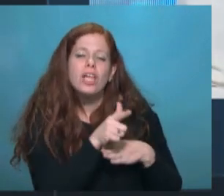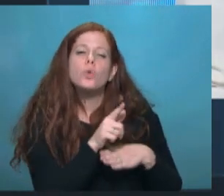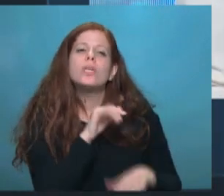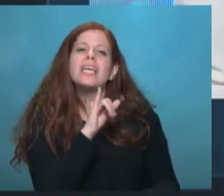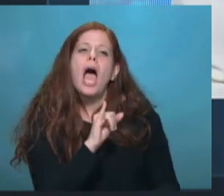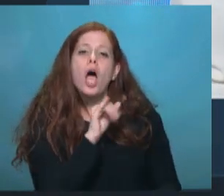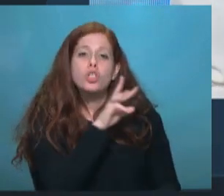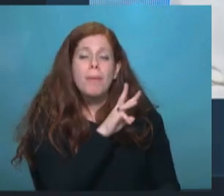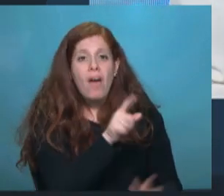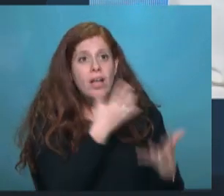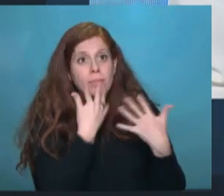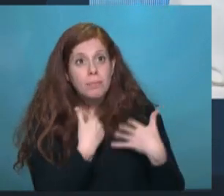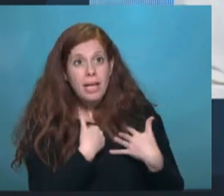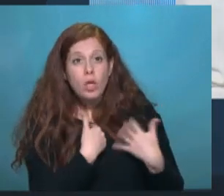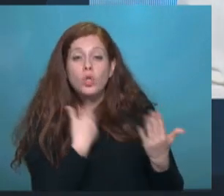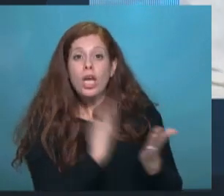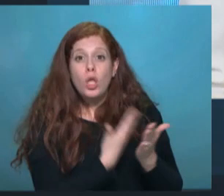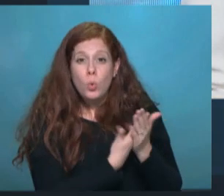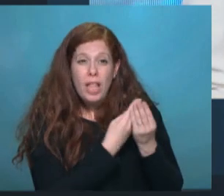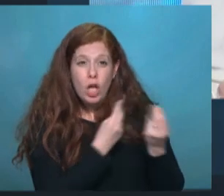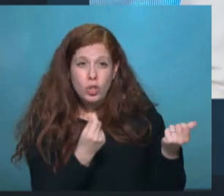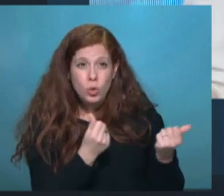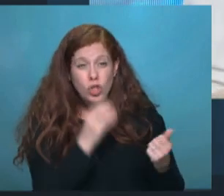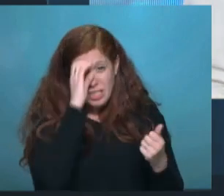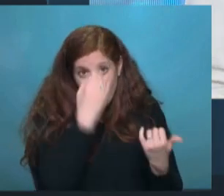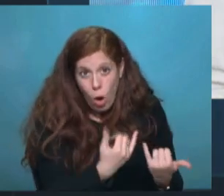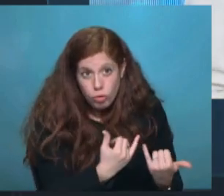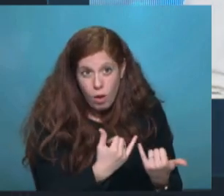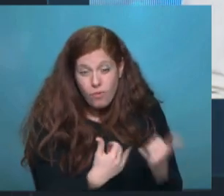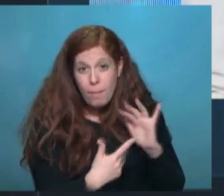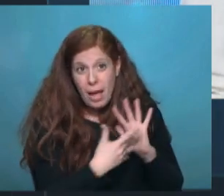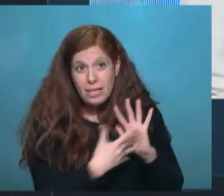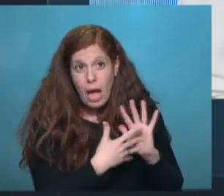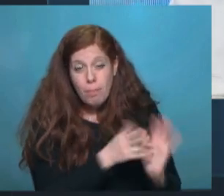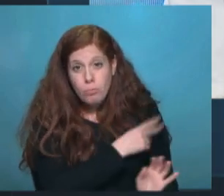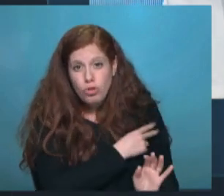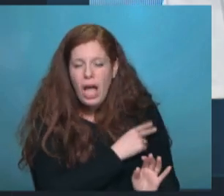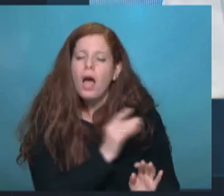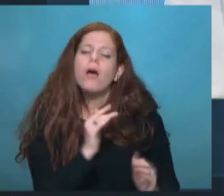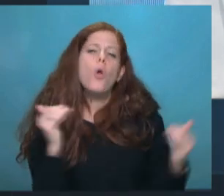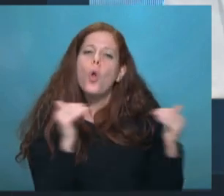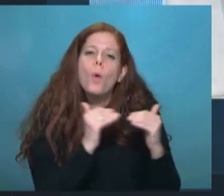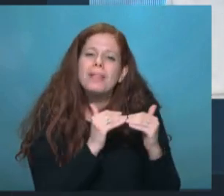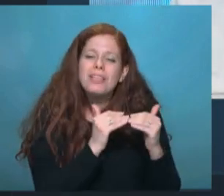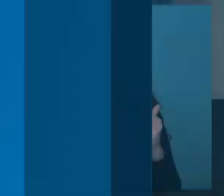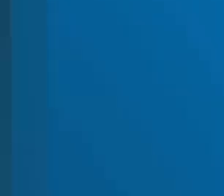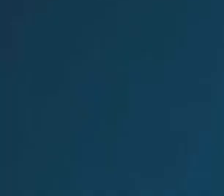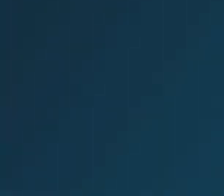מספרת לנו שעדות החשוד שצפינו בו עכשיו בחקירתו במשטרה סותרת בעצם כמה מהראיות